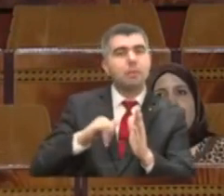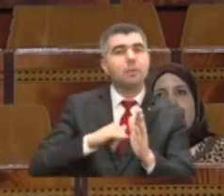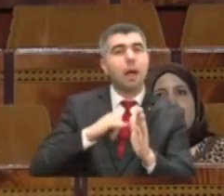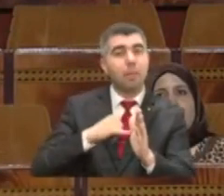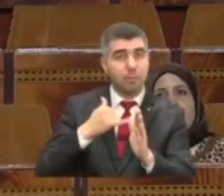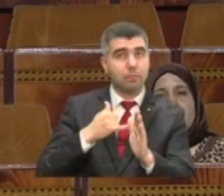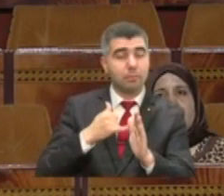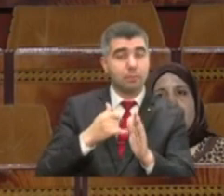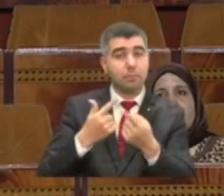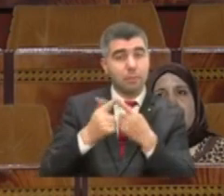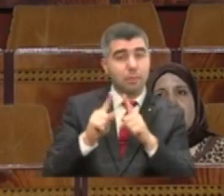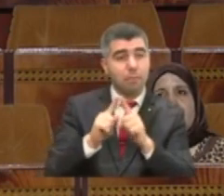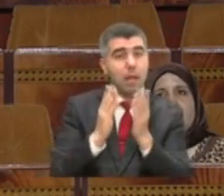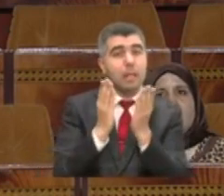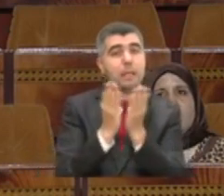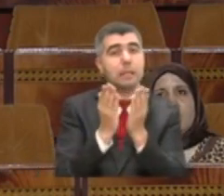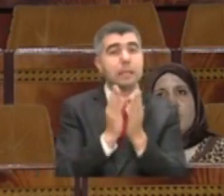أهملتموهم صغارا فلم توفروا لهم تعليما نافعا،